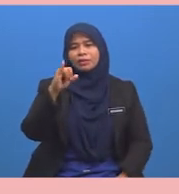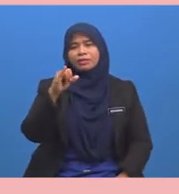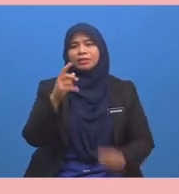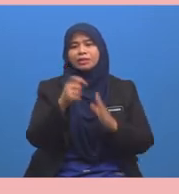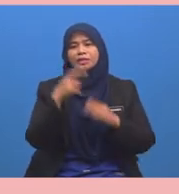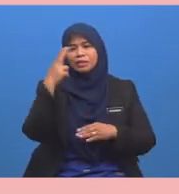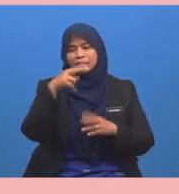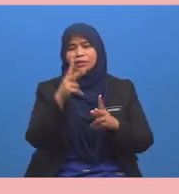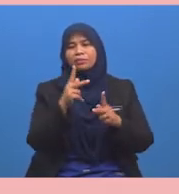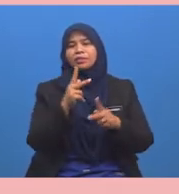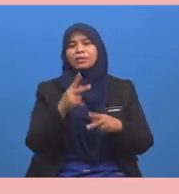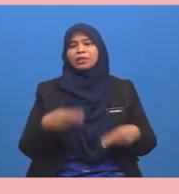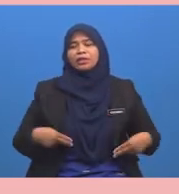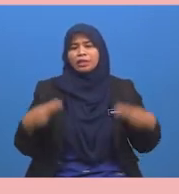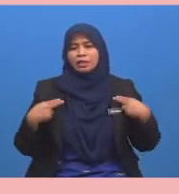manusia.